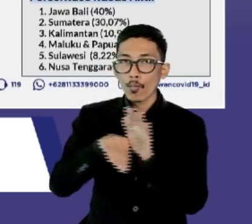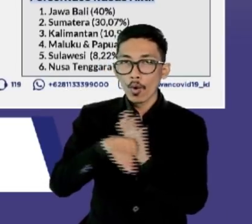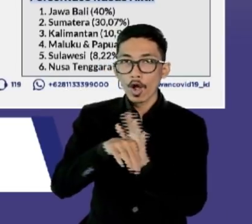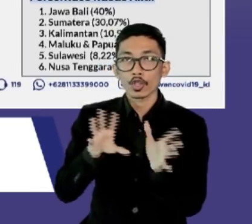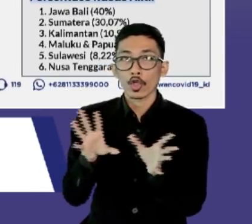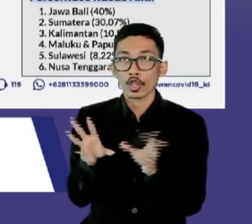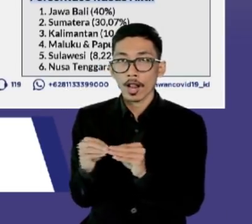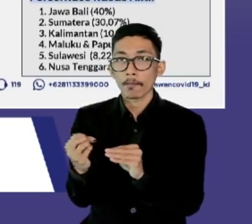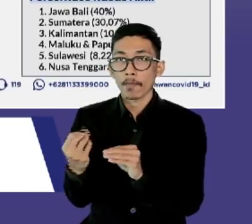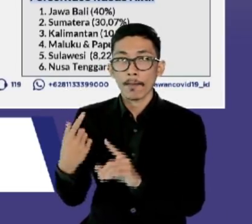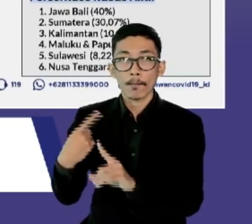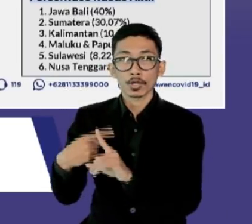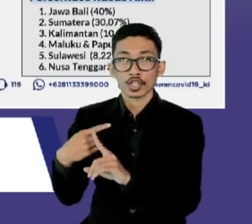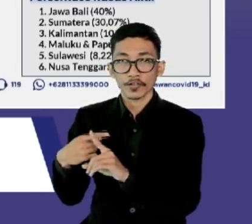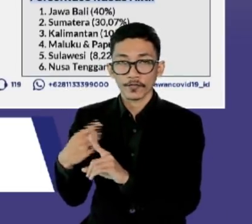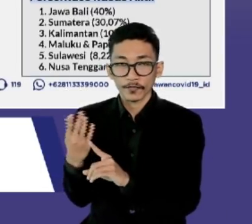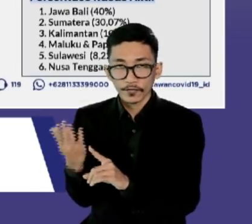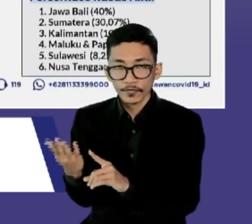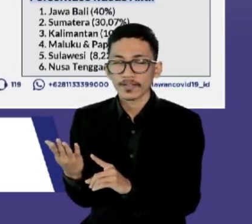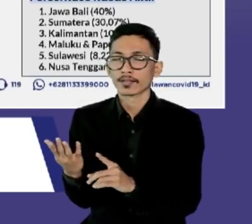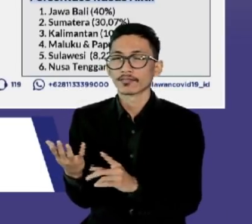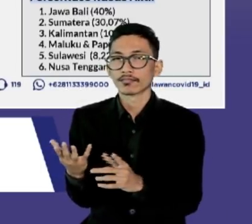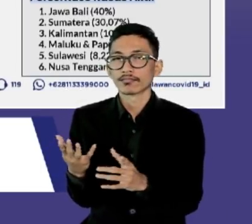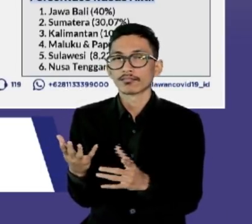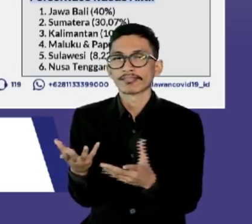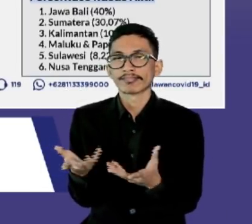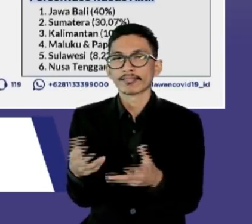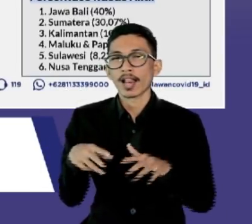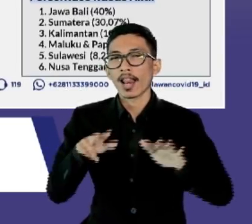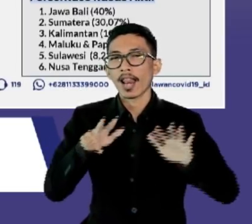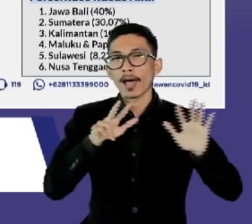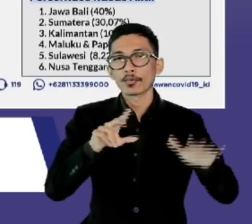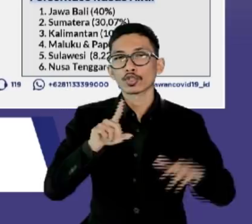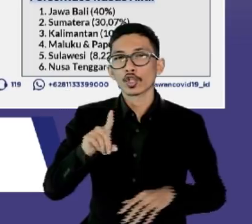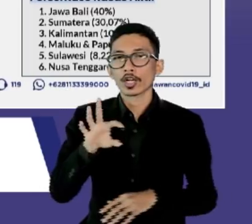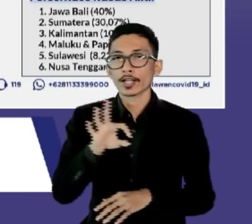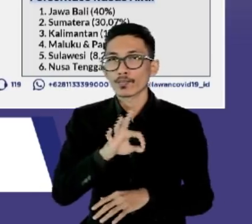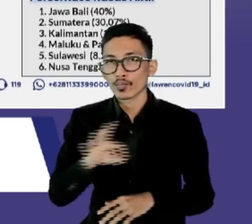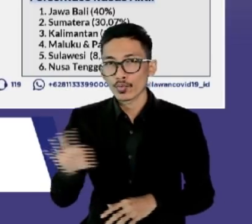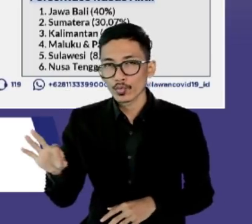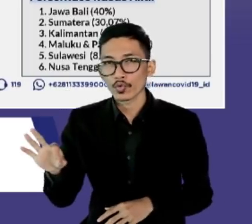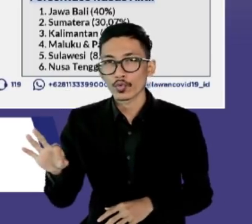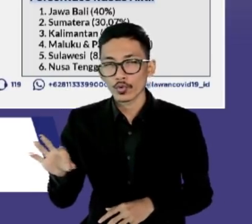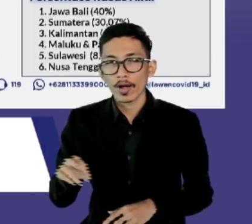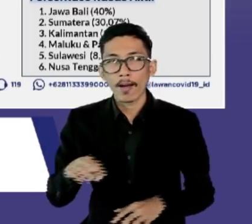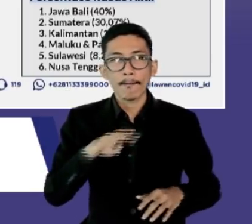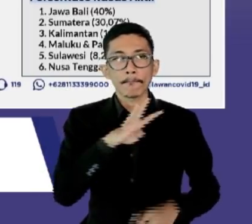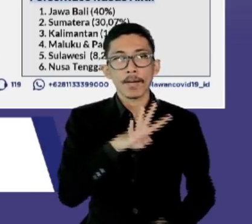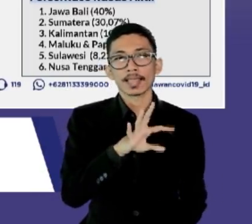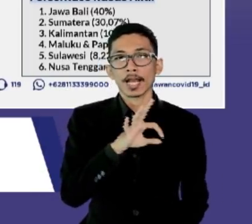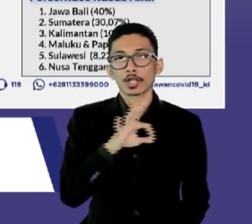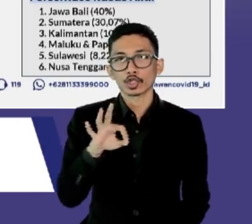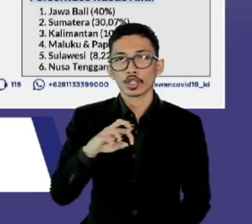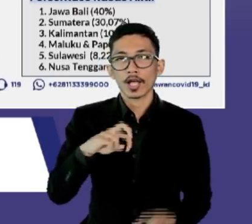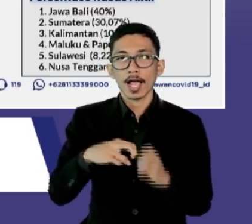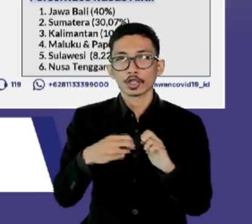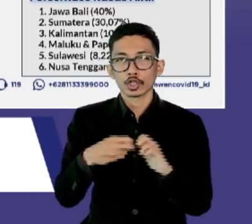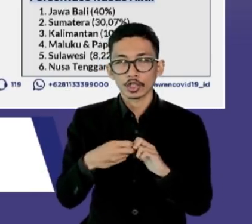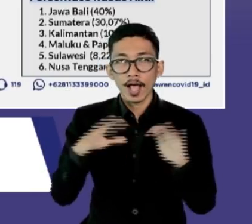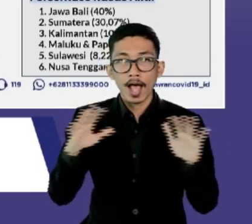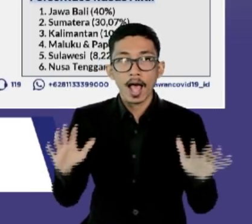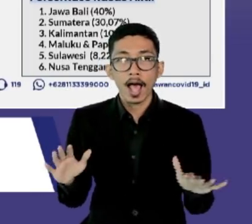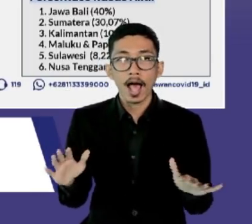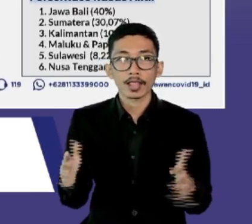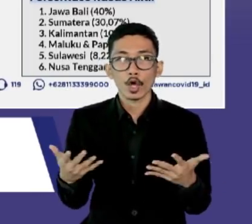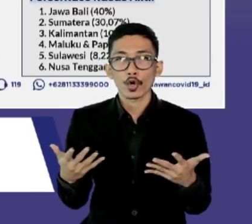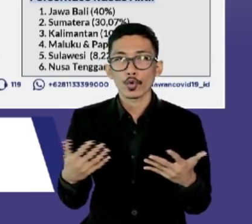positif di Pulau Maluku dan Papua telah mencapai angka 81.438 kasus atau